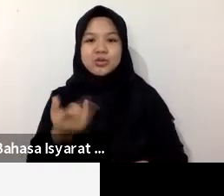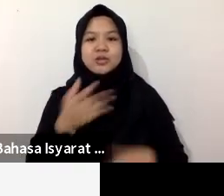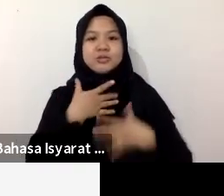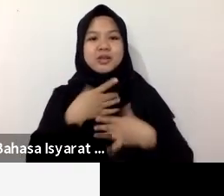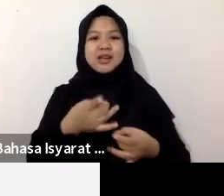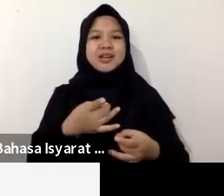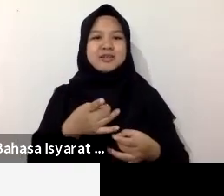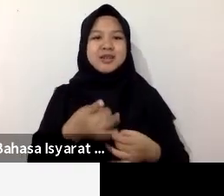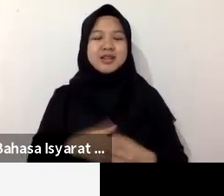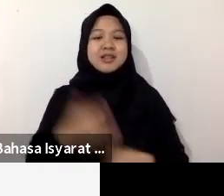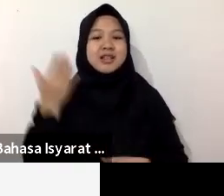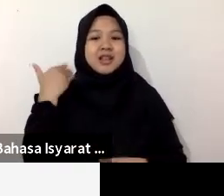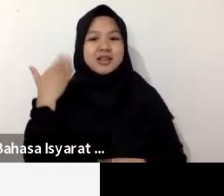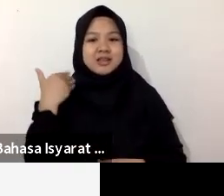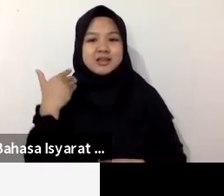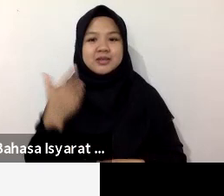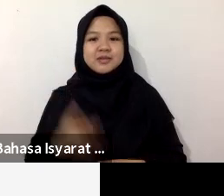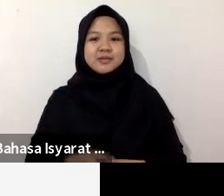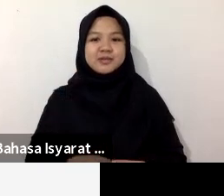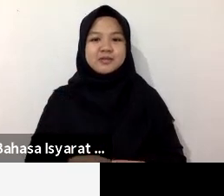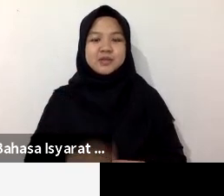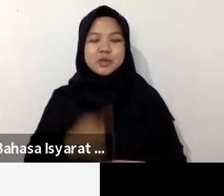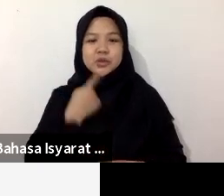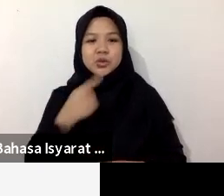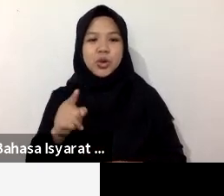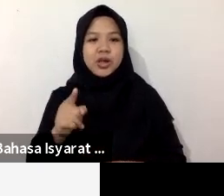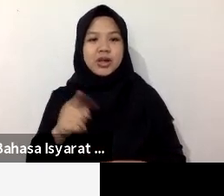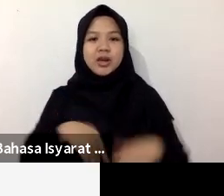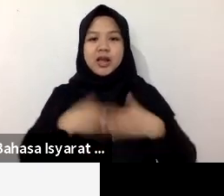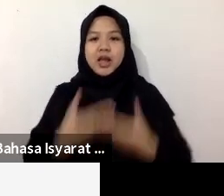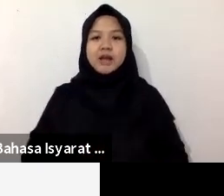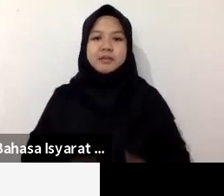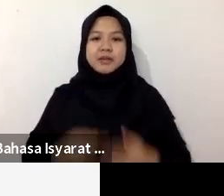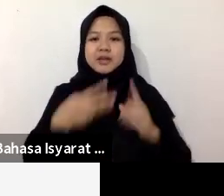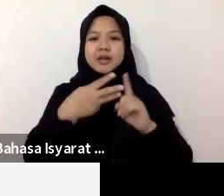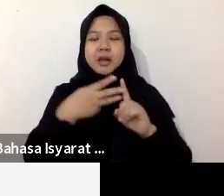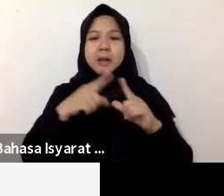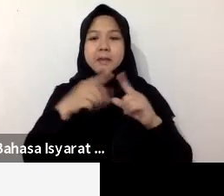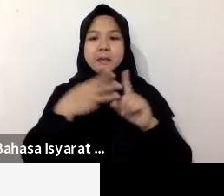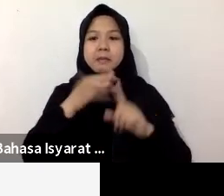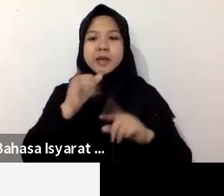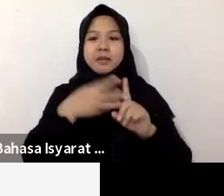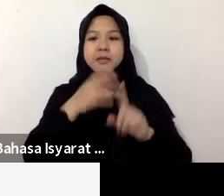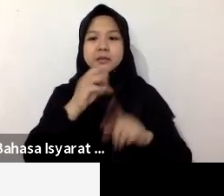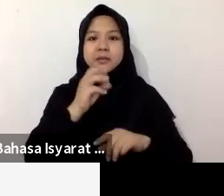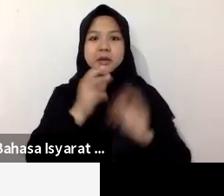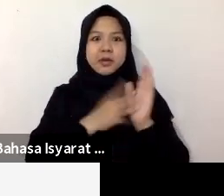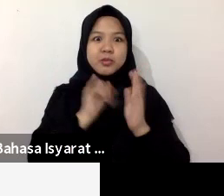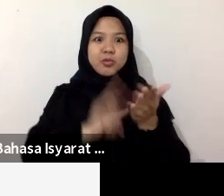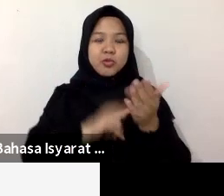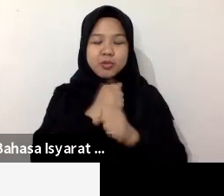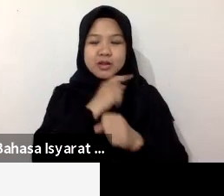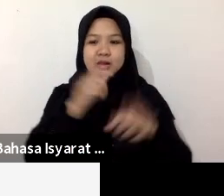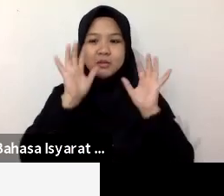ya. Tadi apalagi soal hamil booming tadi yang positif. Tiba-tiba banyak yang positif gitu